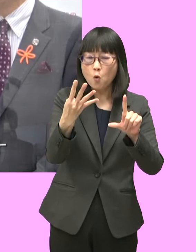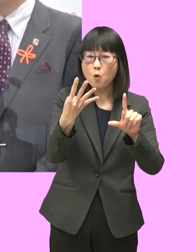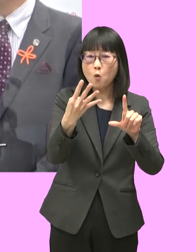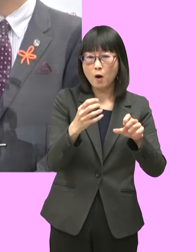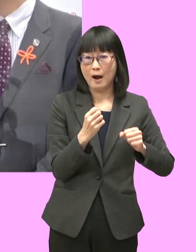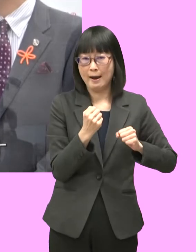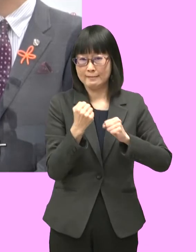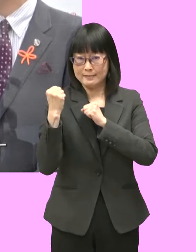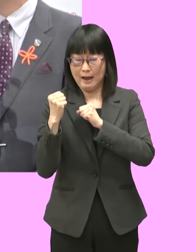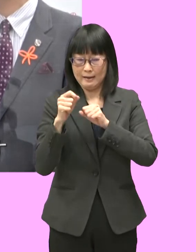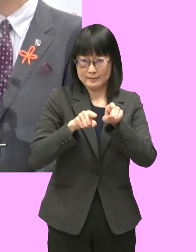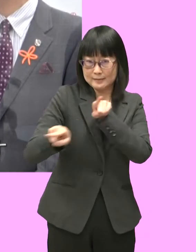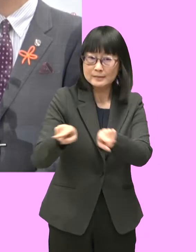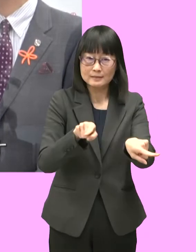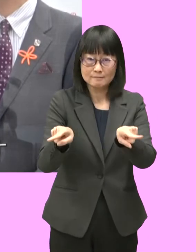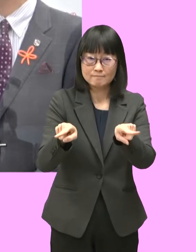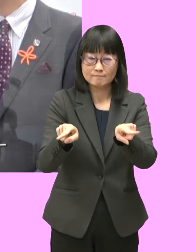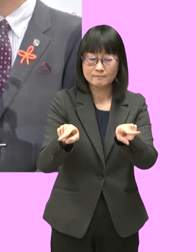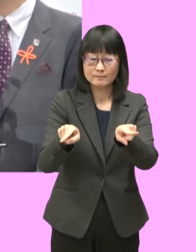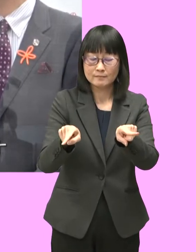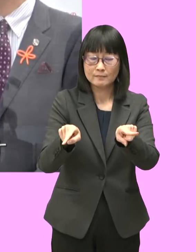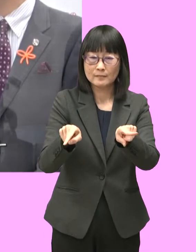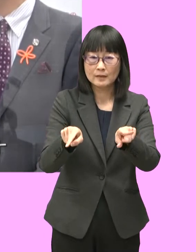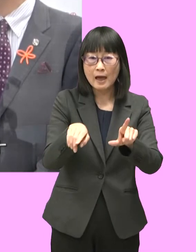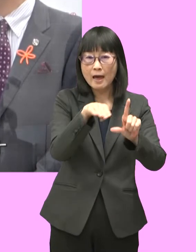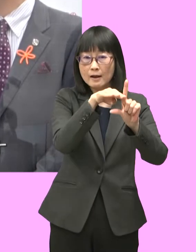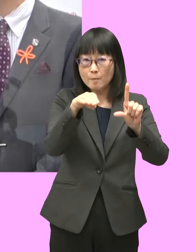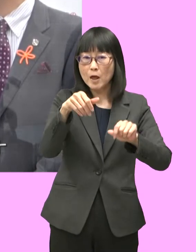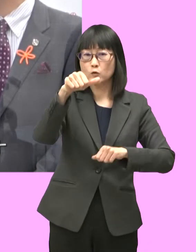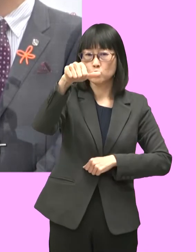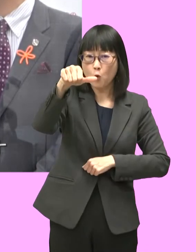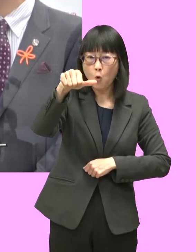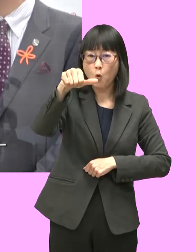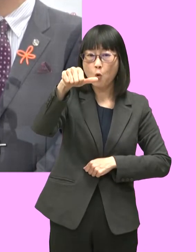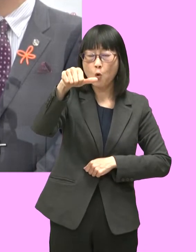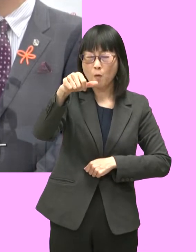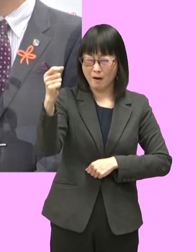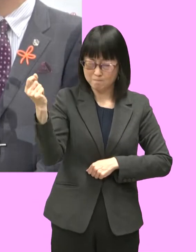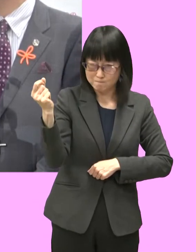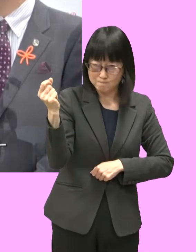警戒レベル5、緊急安全確保。